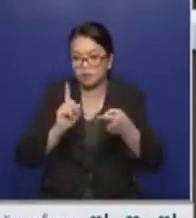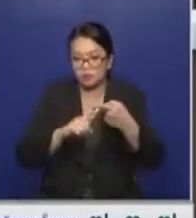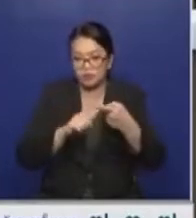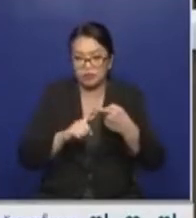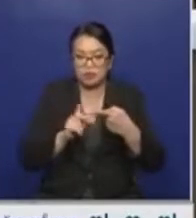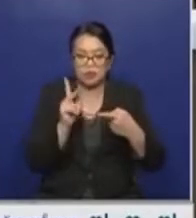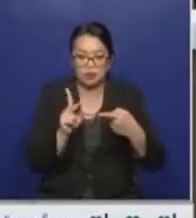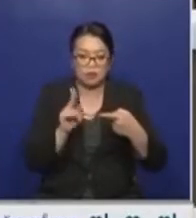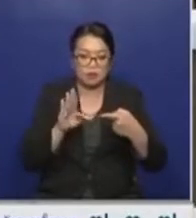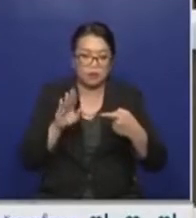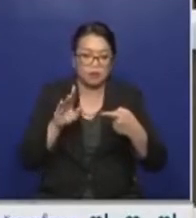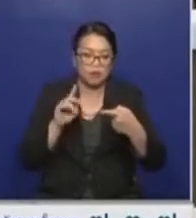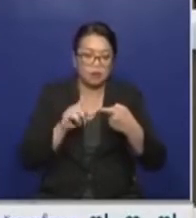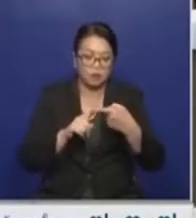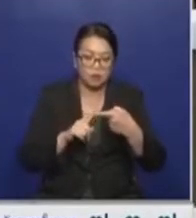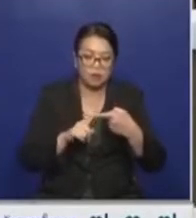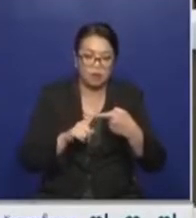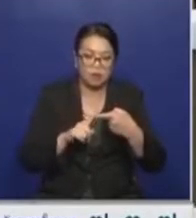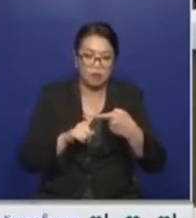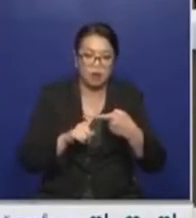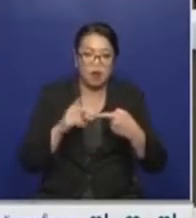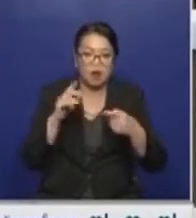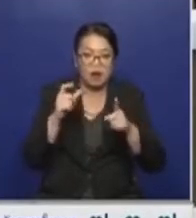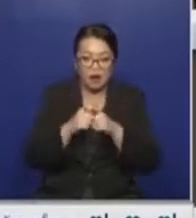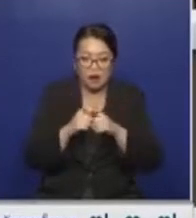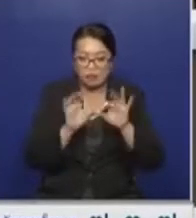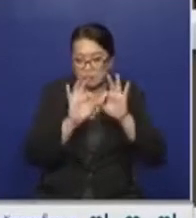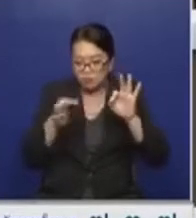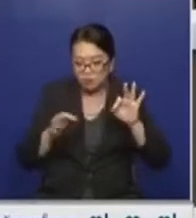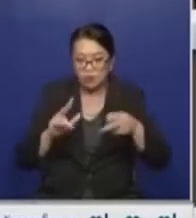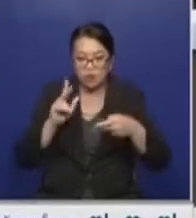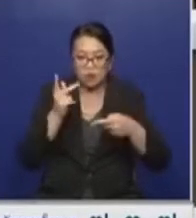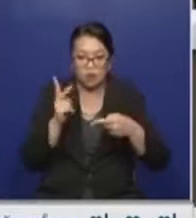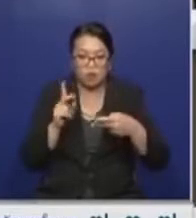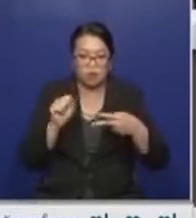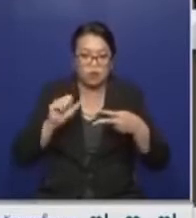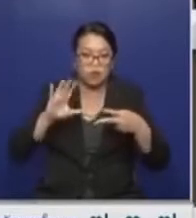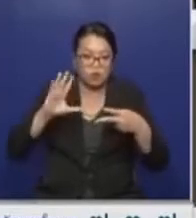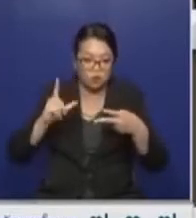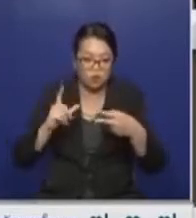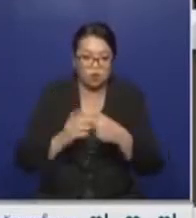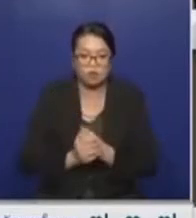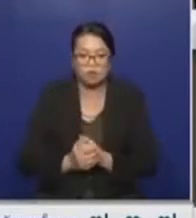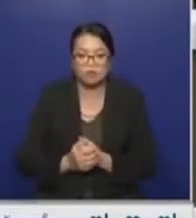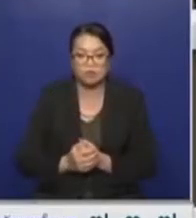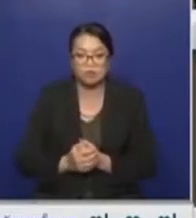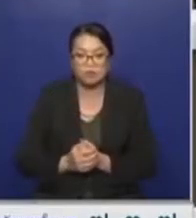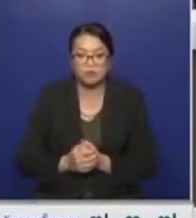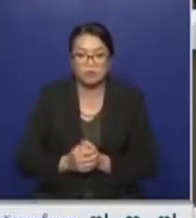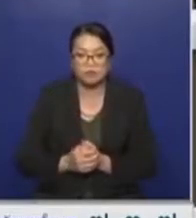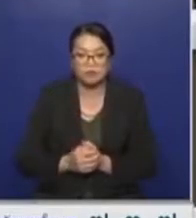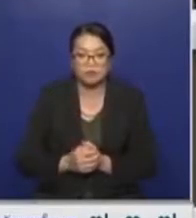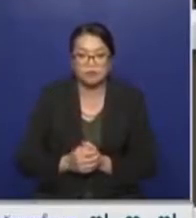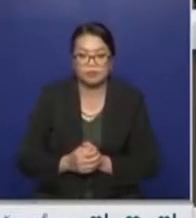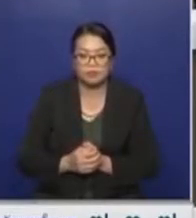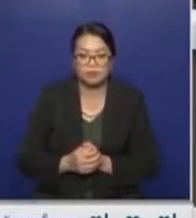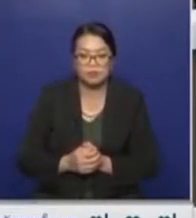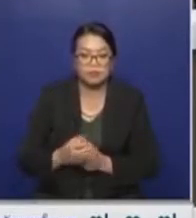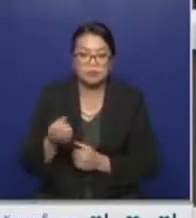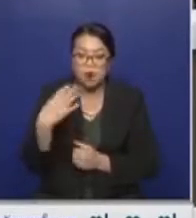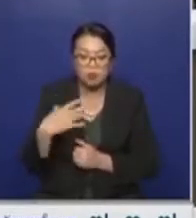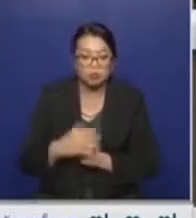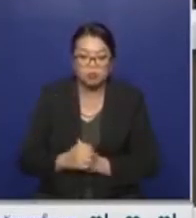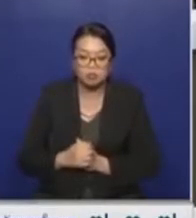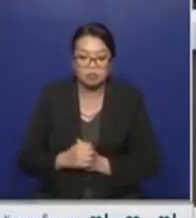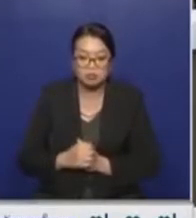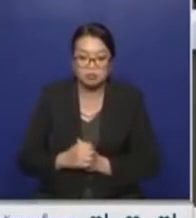ฏคสช.ไม่ได้กบฏนะครับเขาชนะถ้